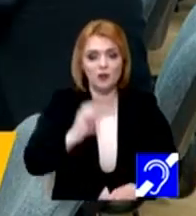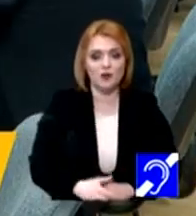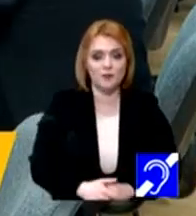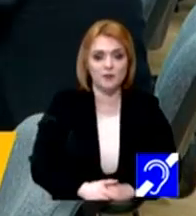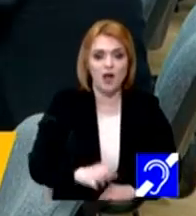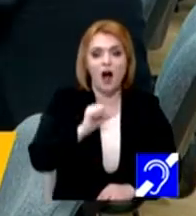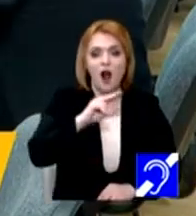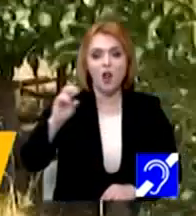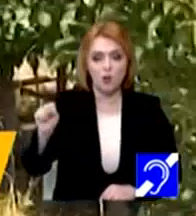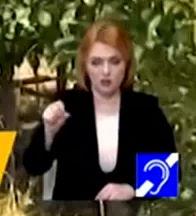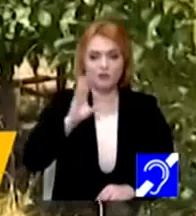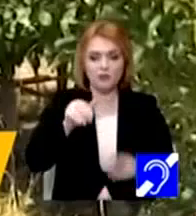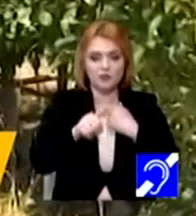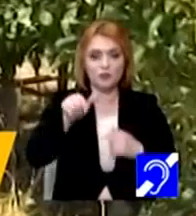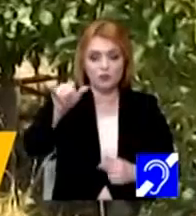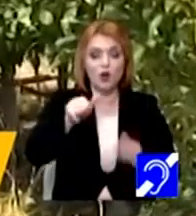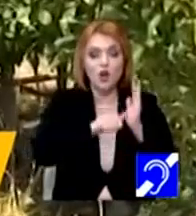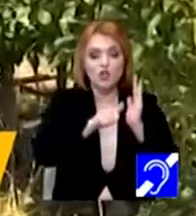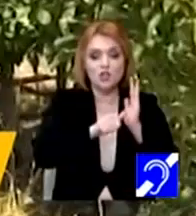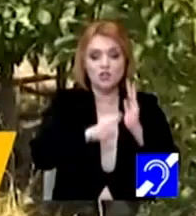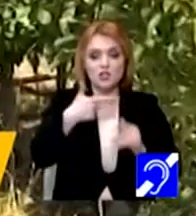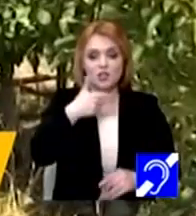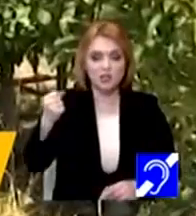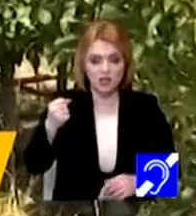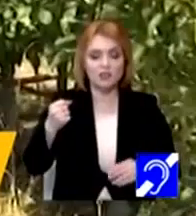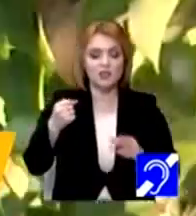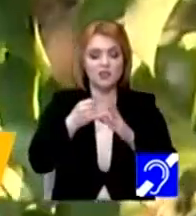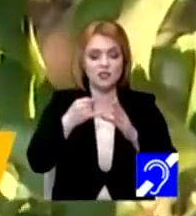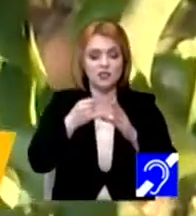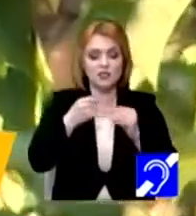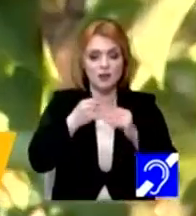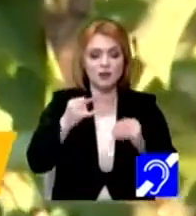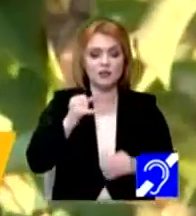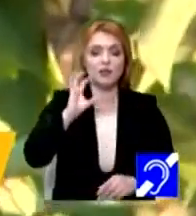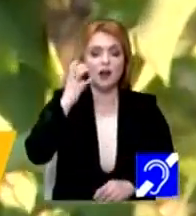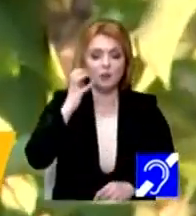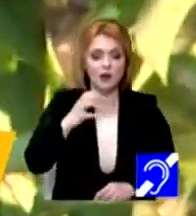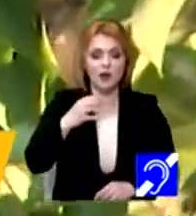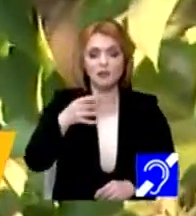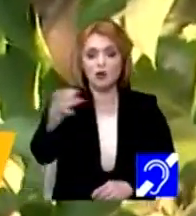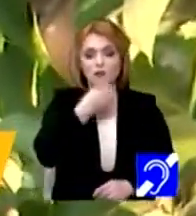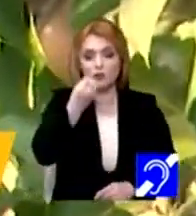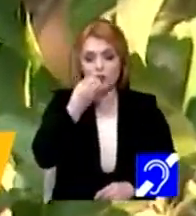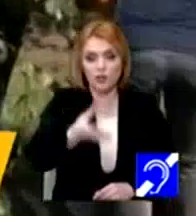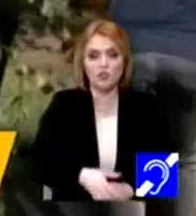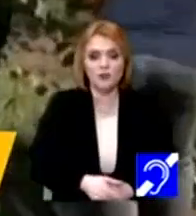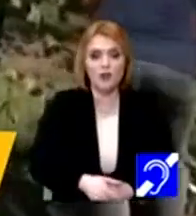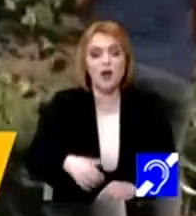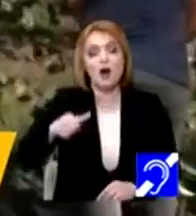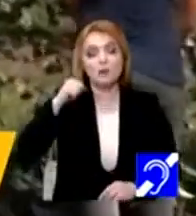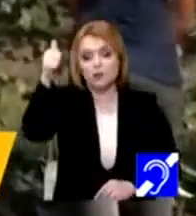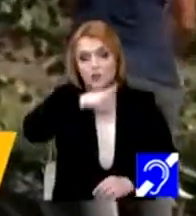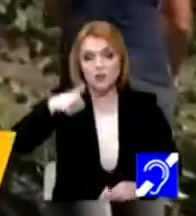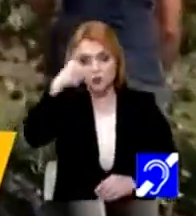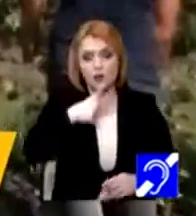Alena Mandate are peste 60 de hectare de livadă superintensivă de meri în raionul Florești. Anul trecut a cules 2000 de tone, iar jumătate